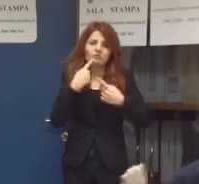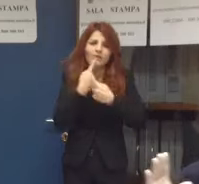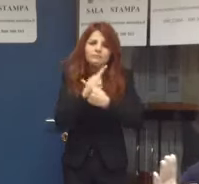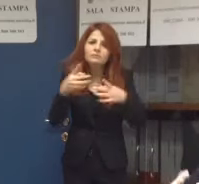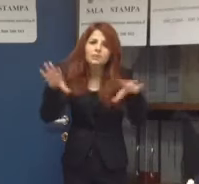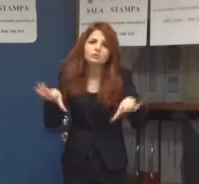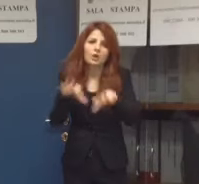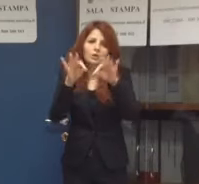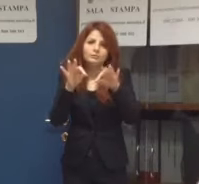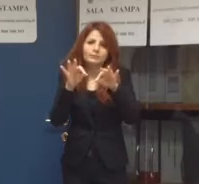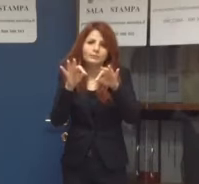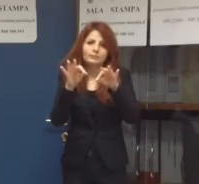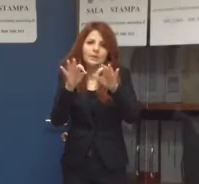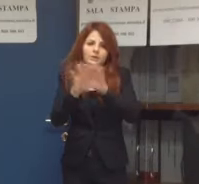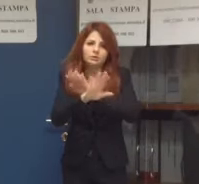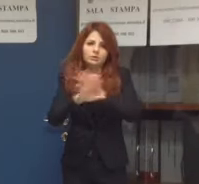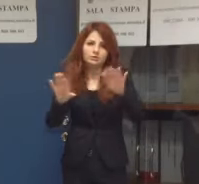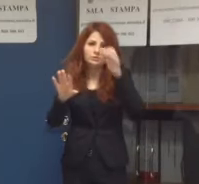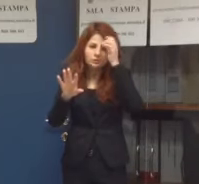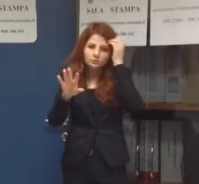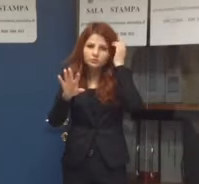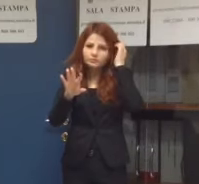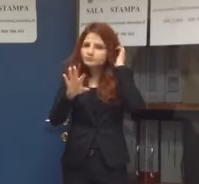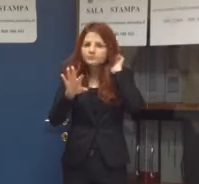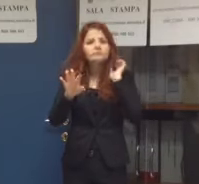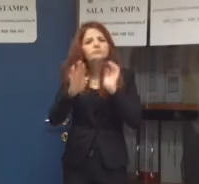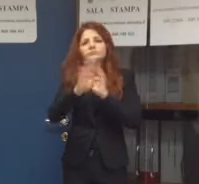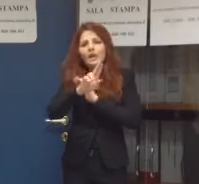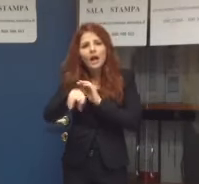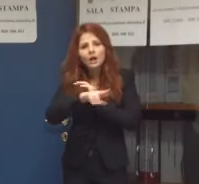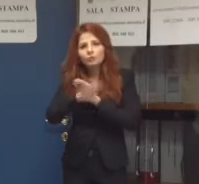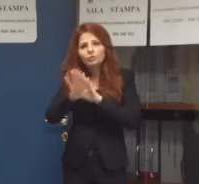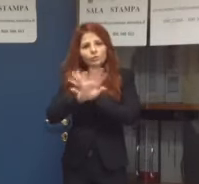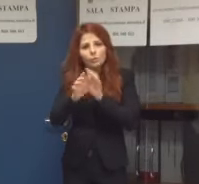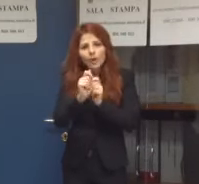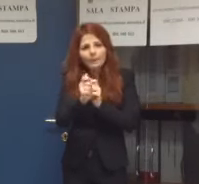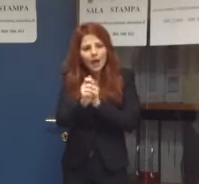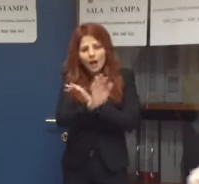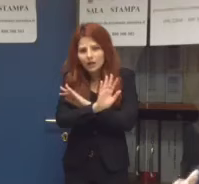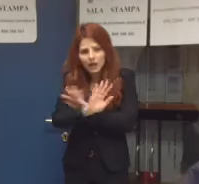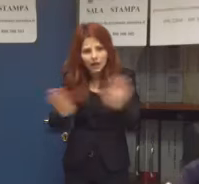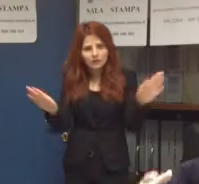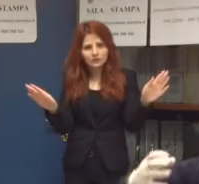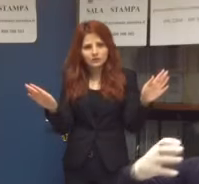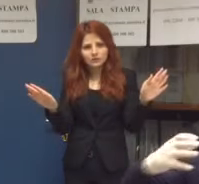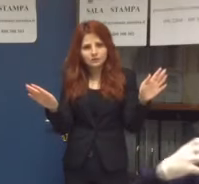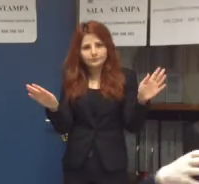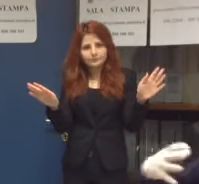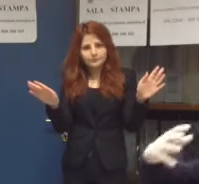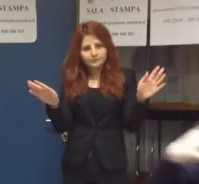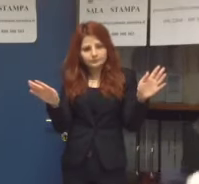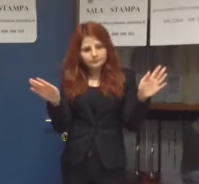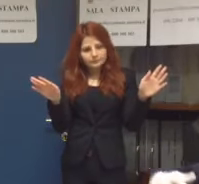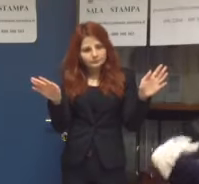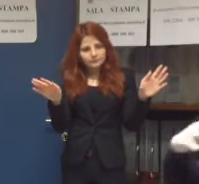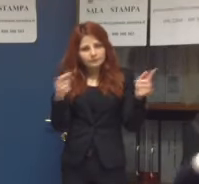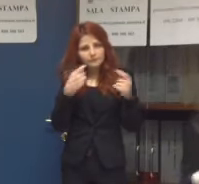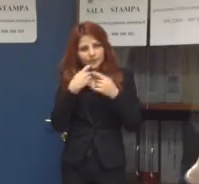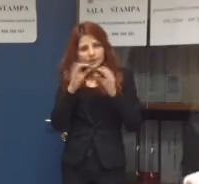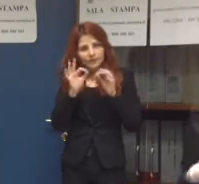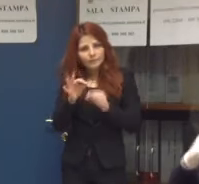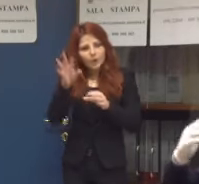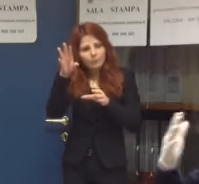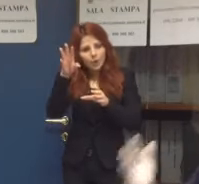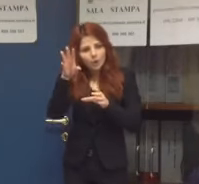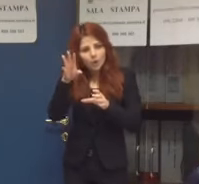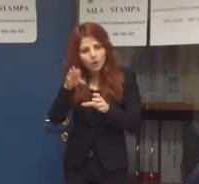l'esenzione, perché ovviamente se stiamo sostenendo chi ha bisogno con l'erogazione del contributo, chi è negli immobili di proprietà siete